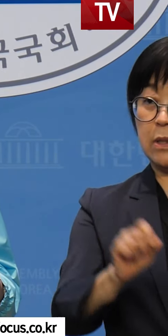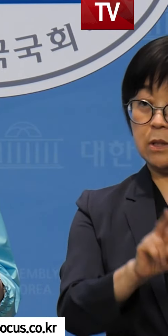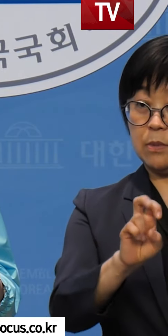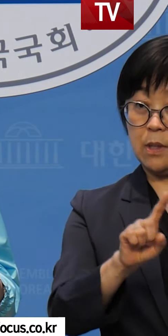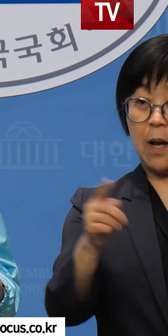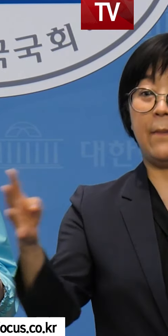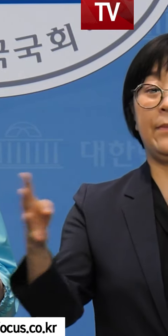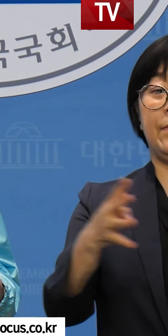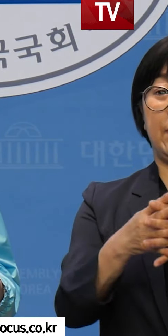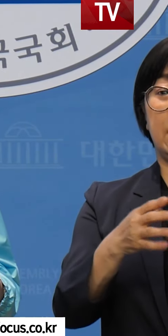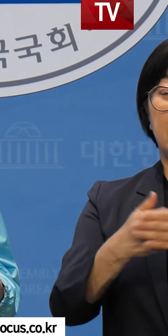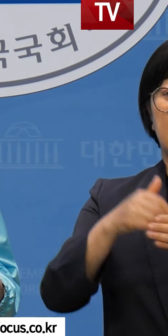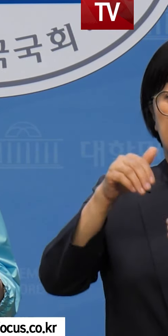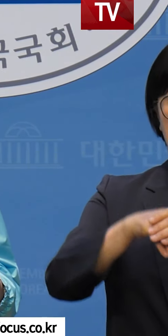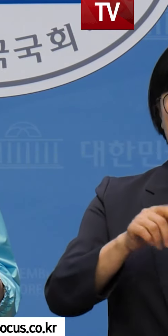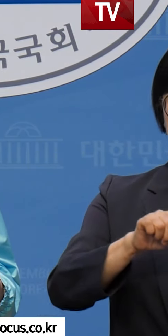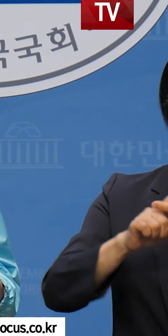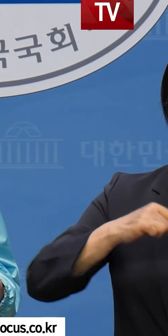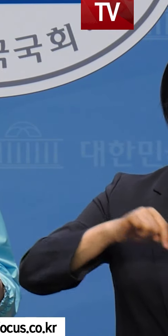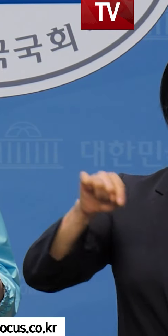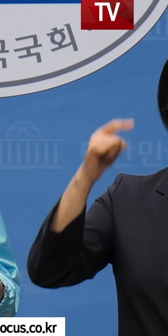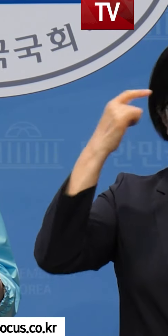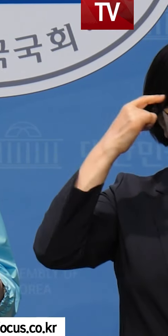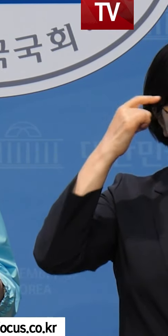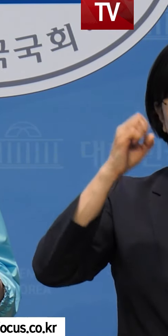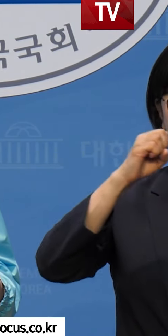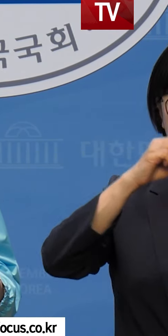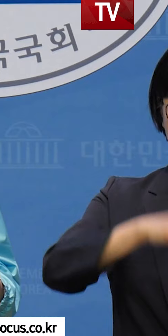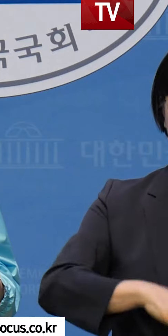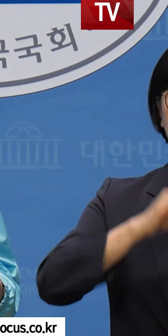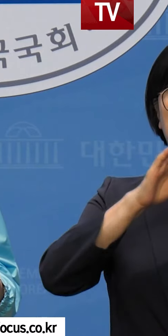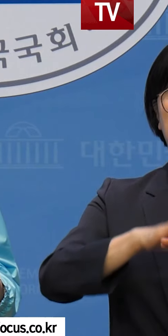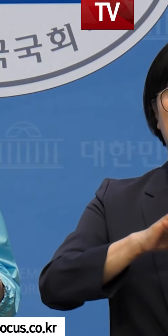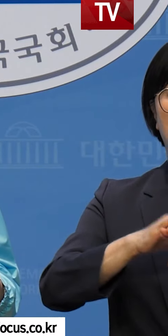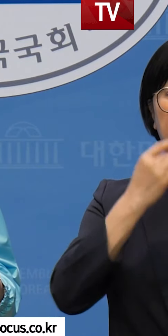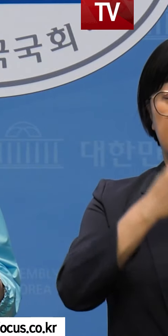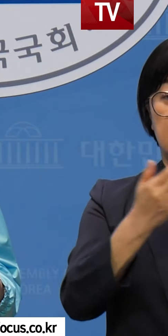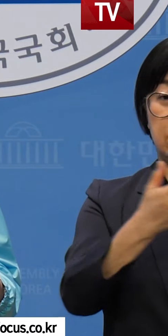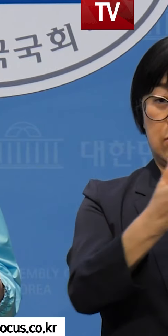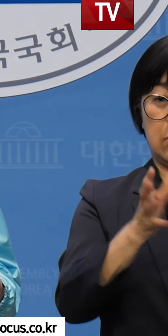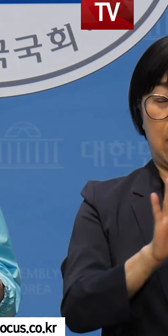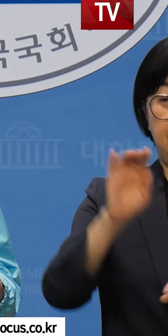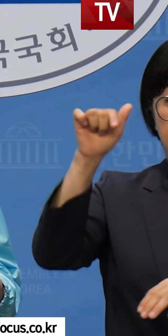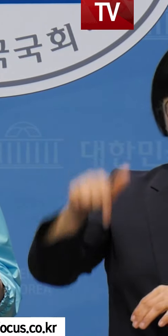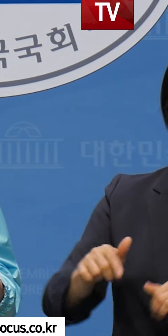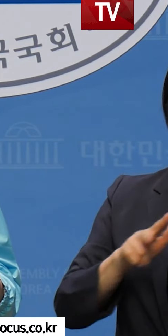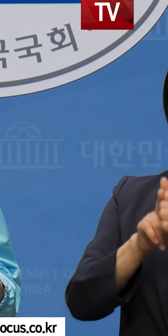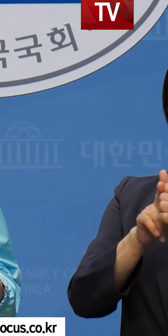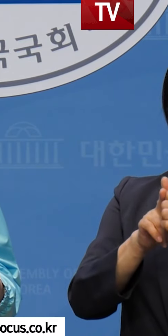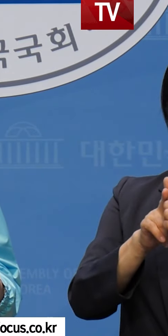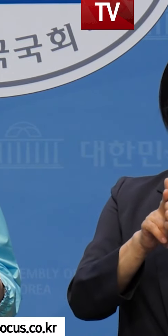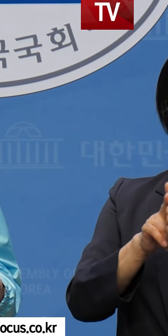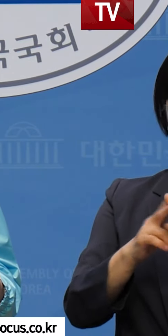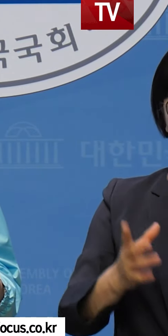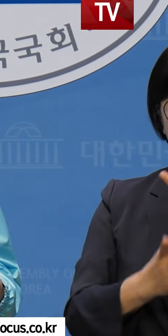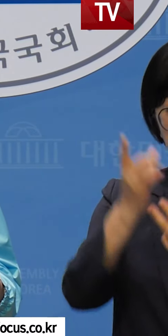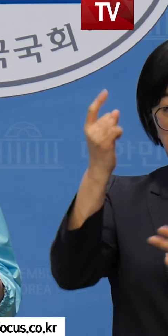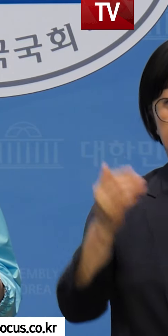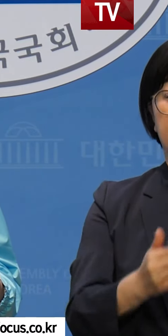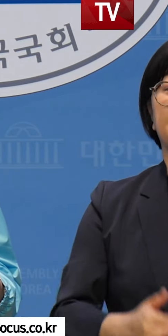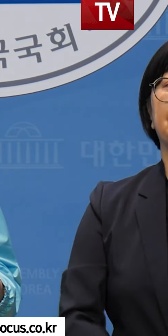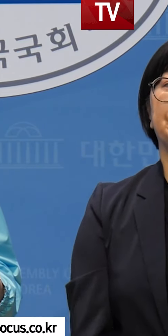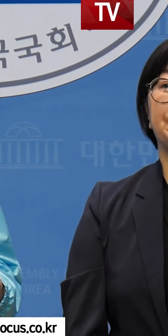21일에 합의한 선거 연합 정신에 기초하여 더불어민주당 박성준 후보로 후보 단일화를